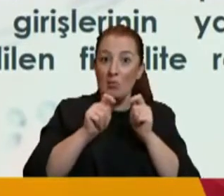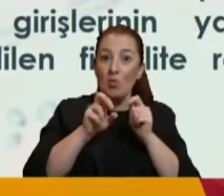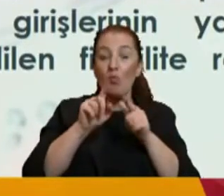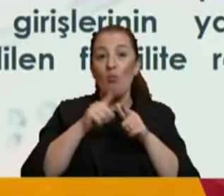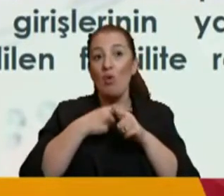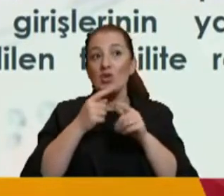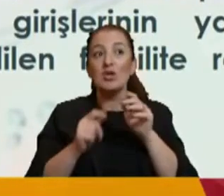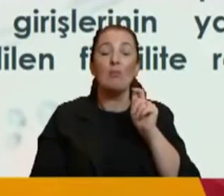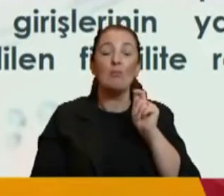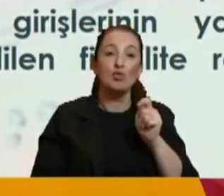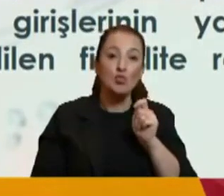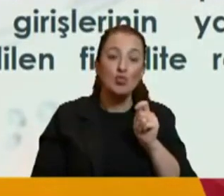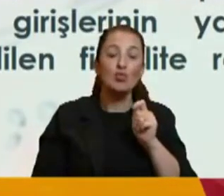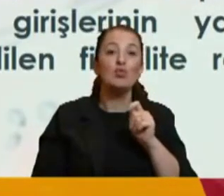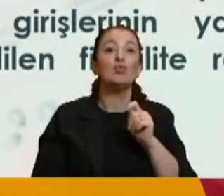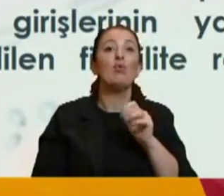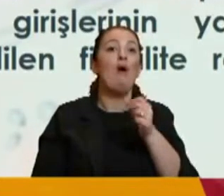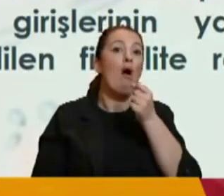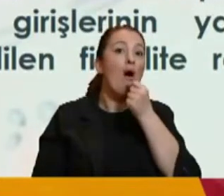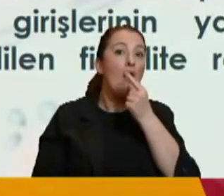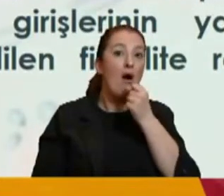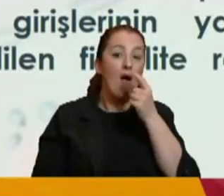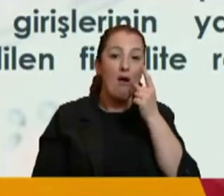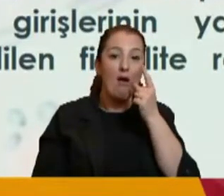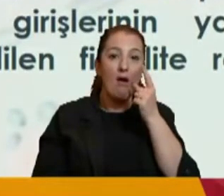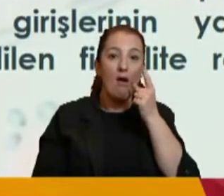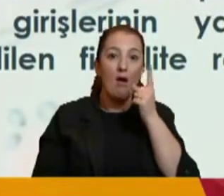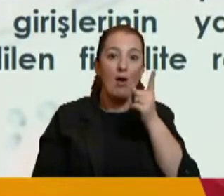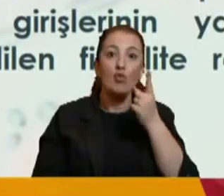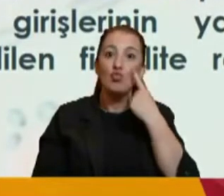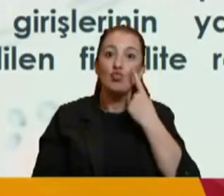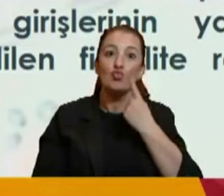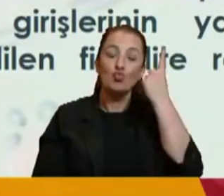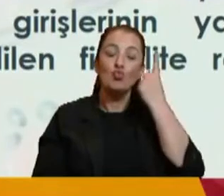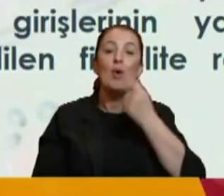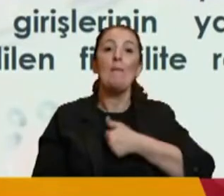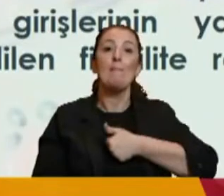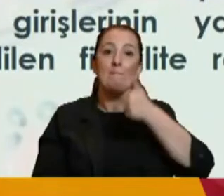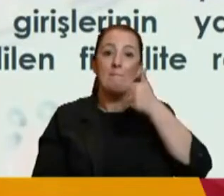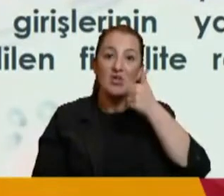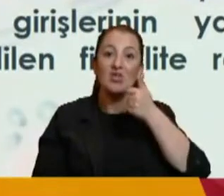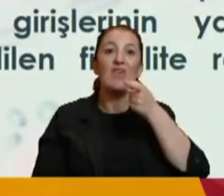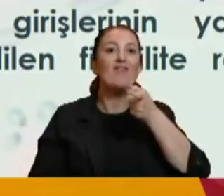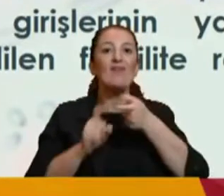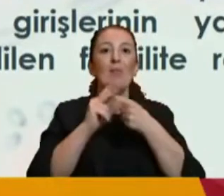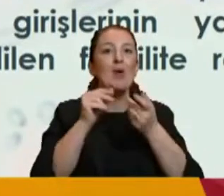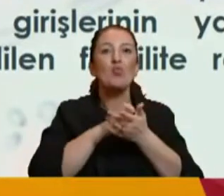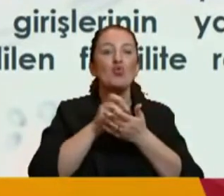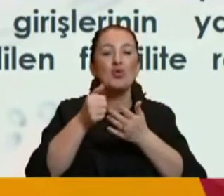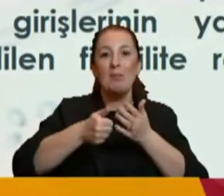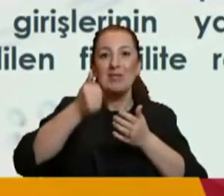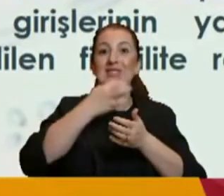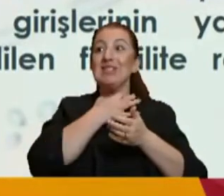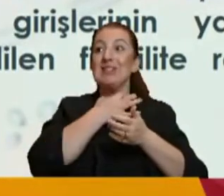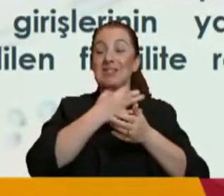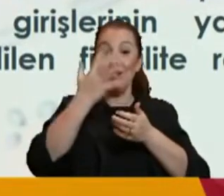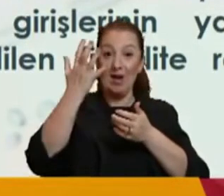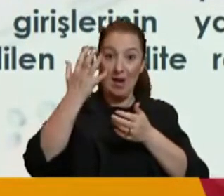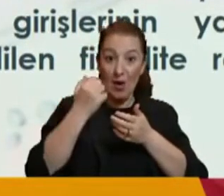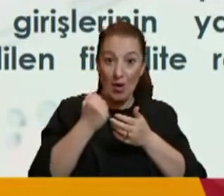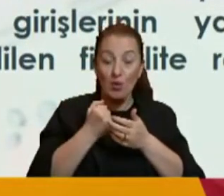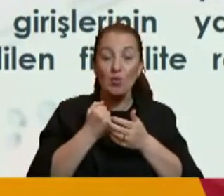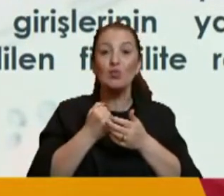olacak Ayrıca Ankara'dan ancu kur Başkanlığı strateji ve bütçe Başkanlığı ndan izin alıyoruz